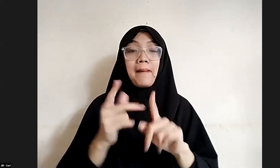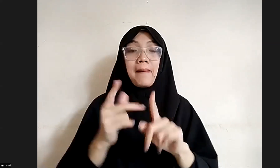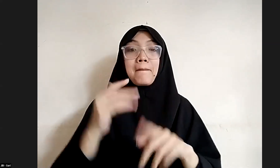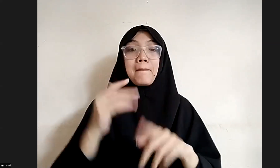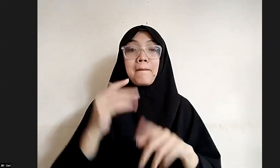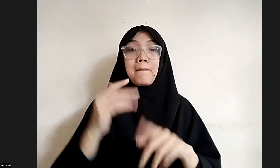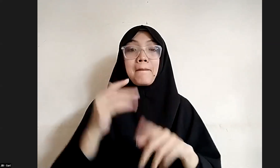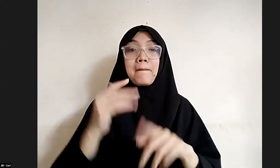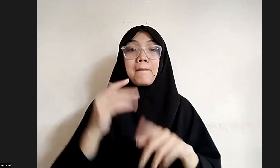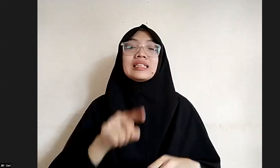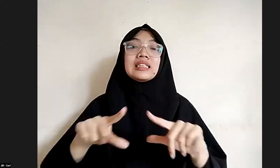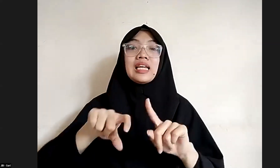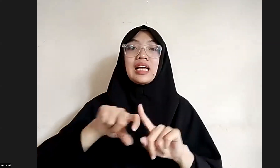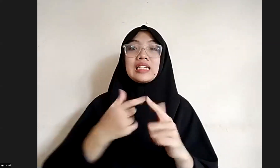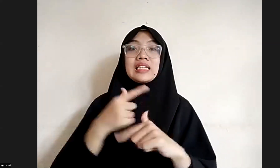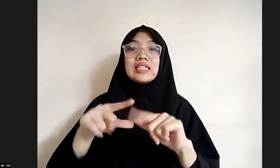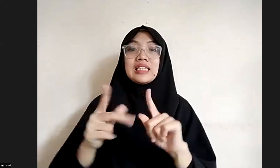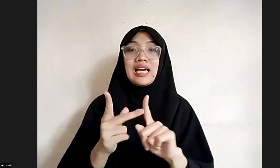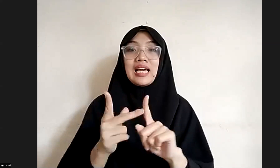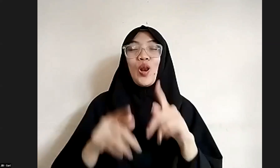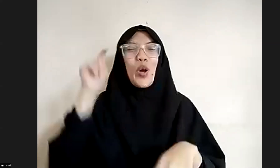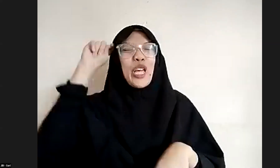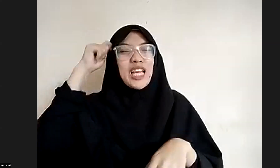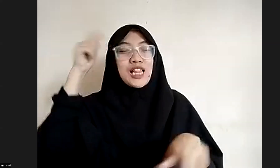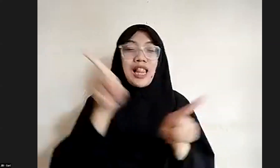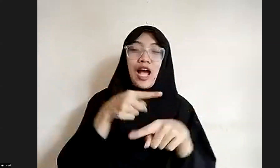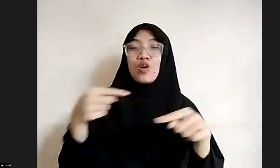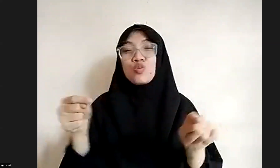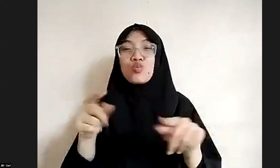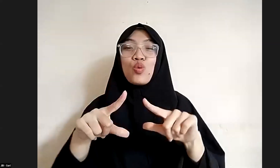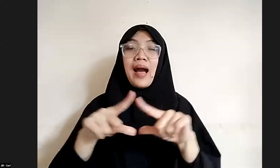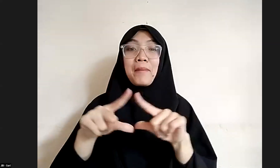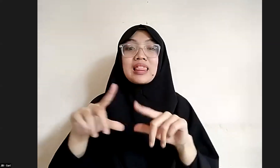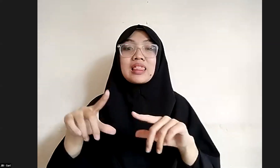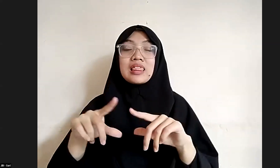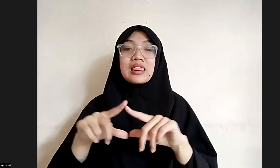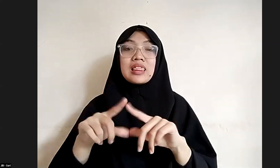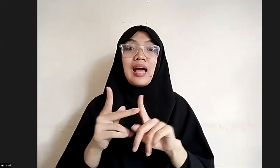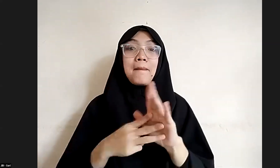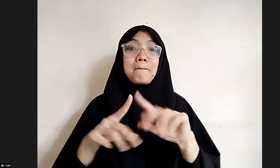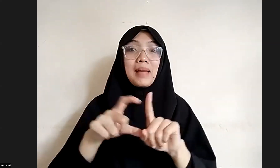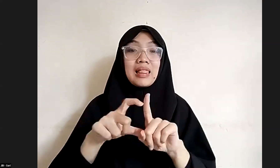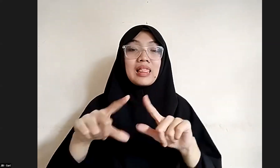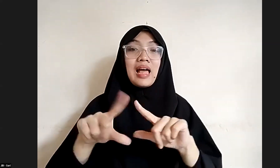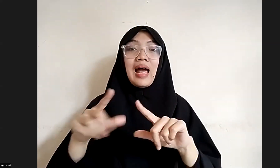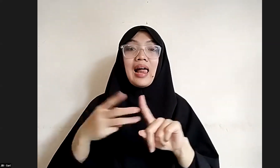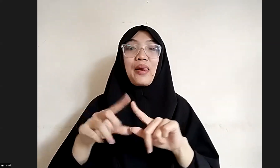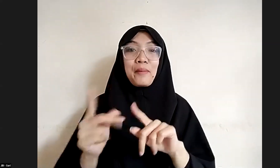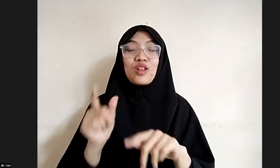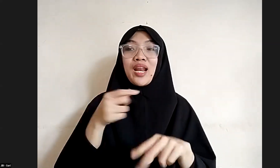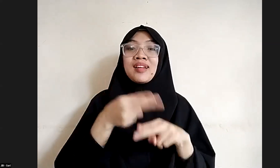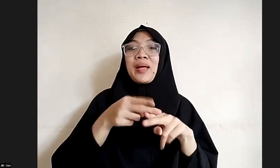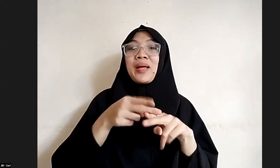ingat lagunya Ahmad Albar itu Zakia. Zakia. Itu. Ya, teman-teman sekalian, ada sekitar